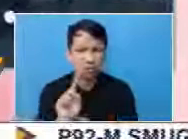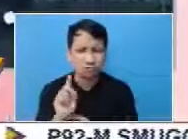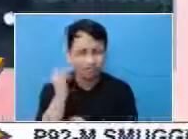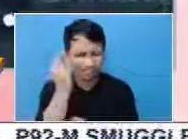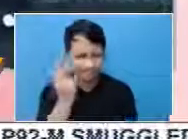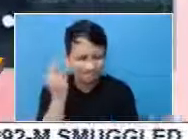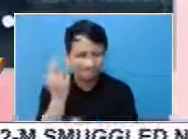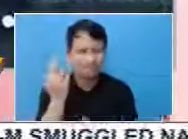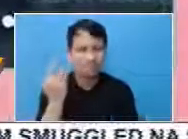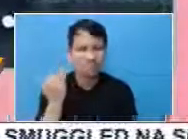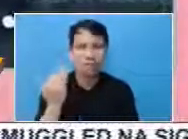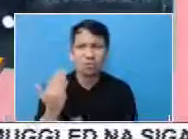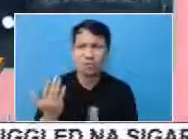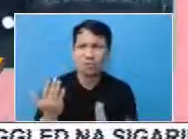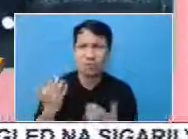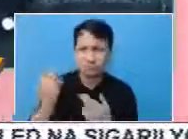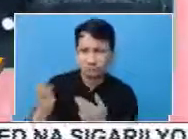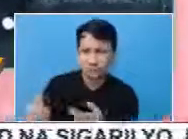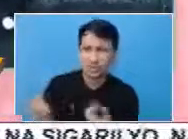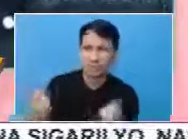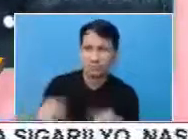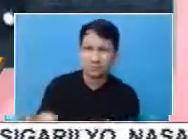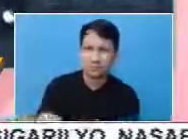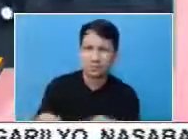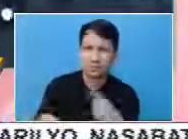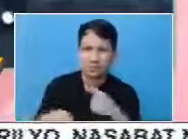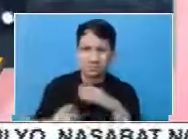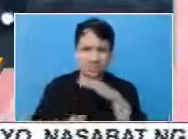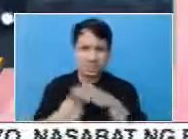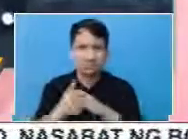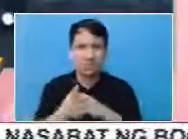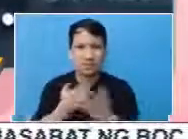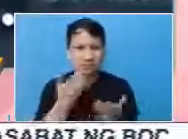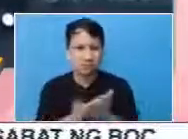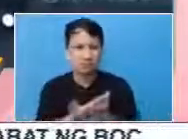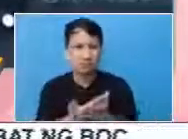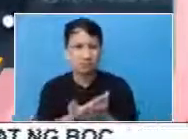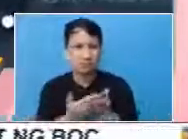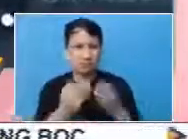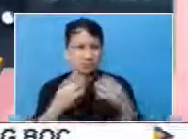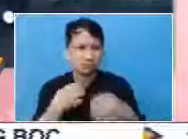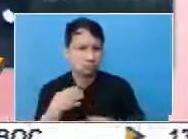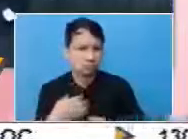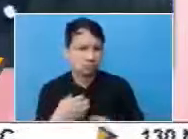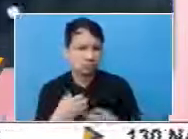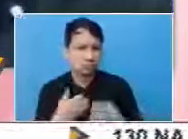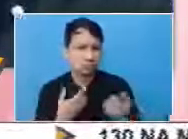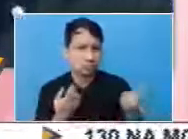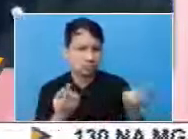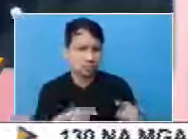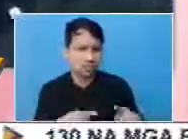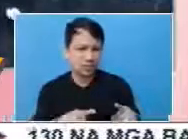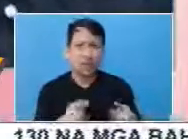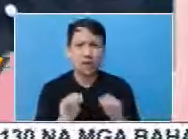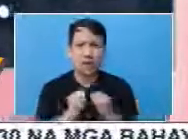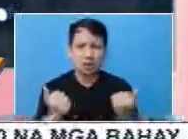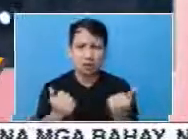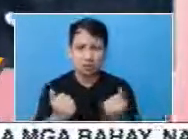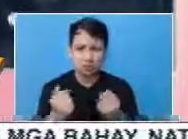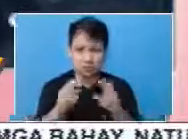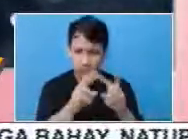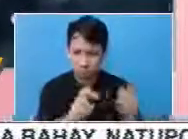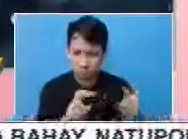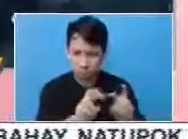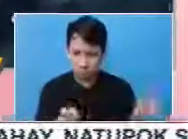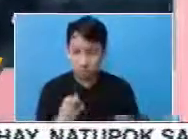20 years na po siya sa serbisyo ngayon pong December. No? Kaya nakakalungkot po yung nangyari sa kanya. Kap, Gani Oro po